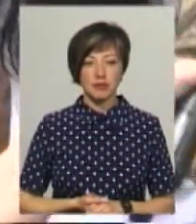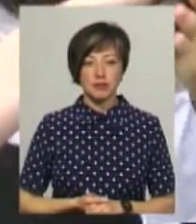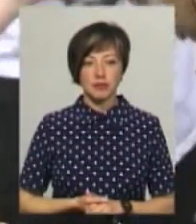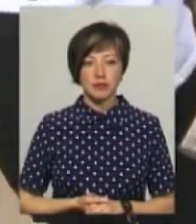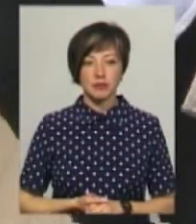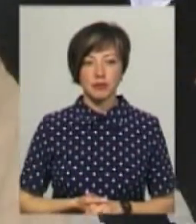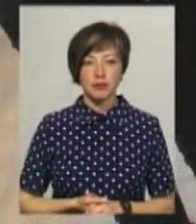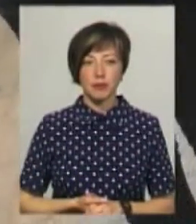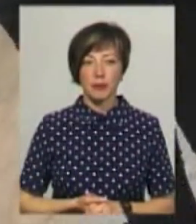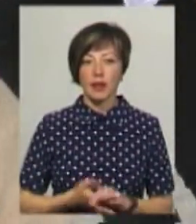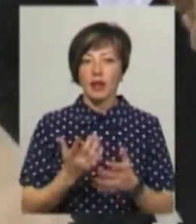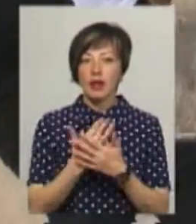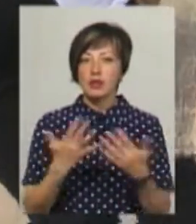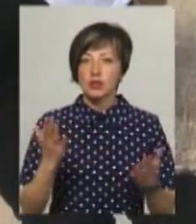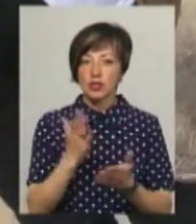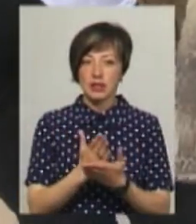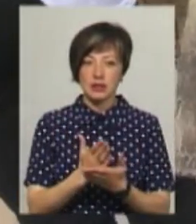різні обвеси є,